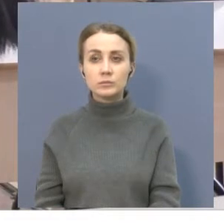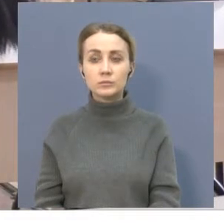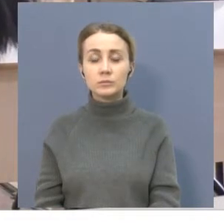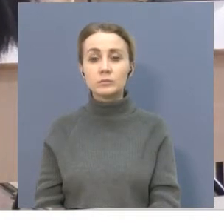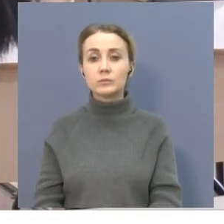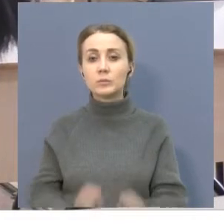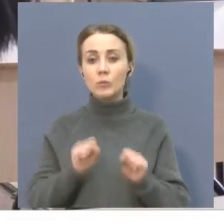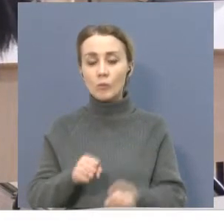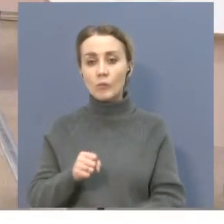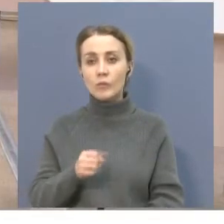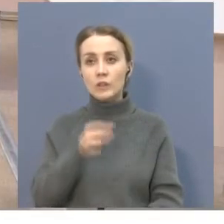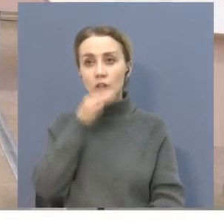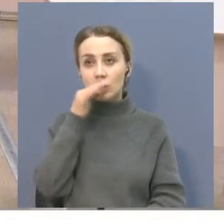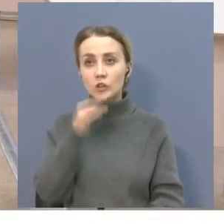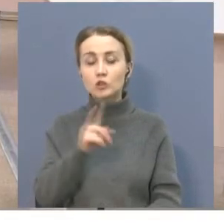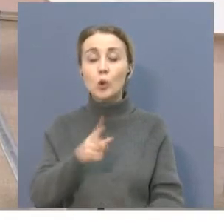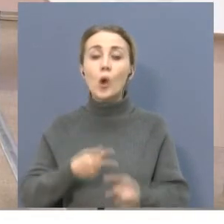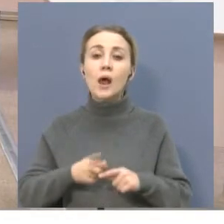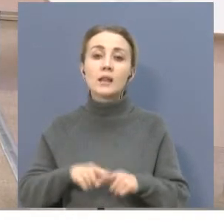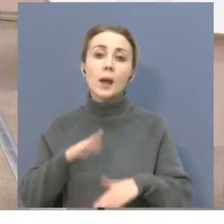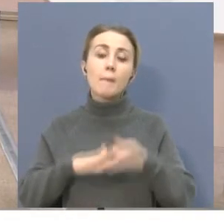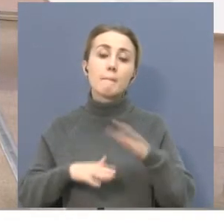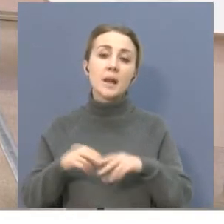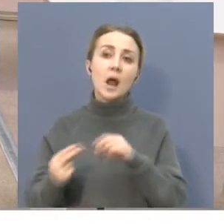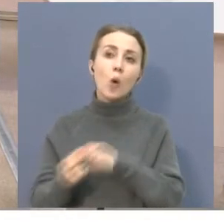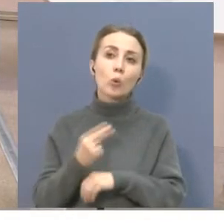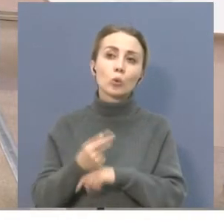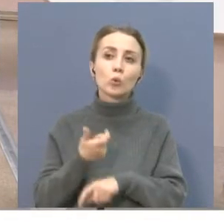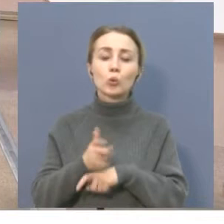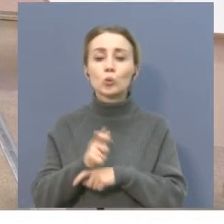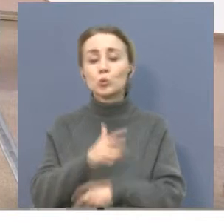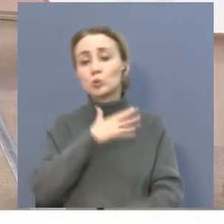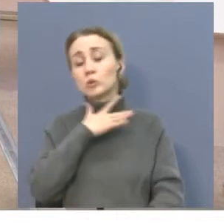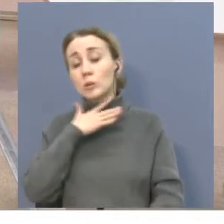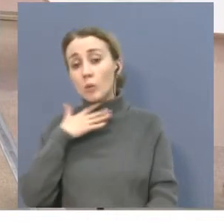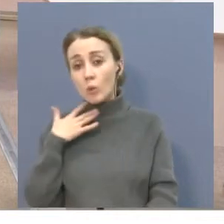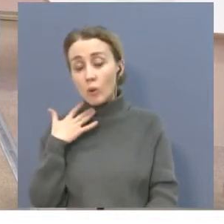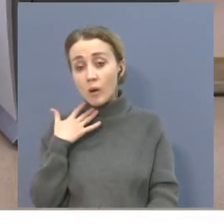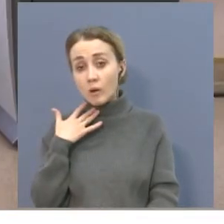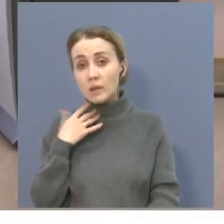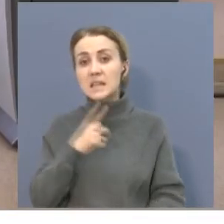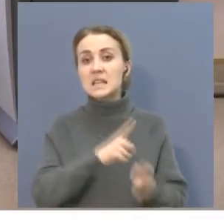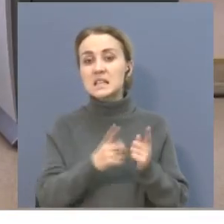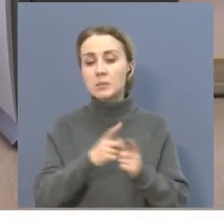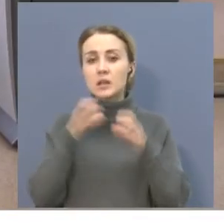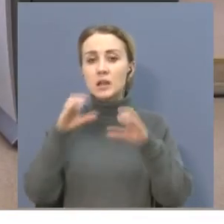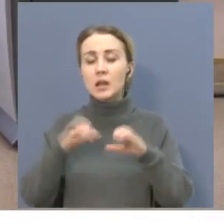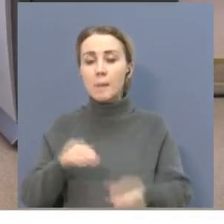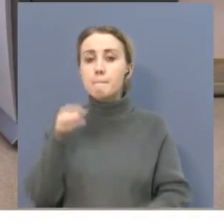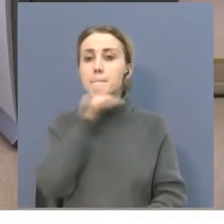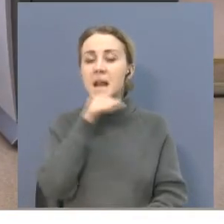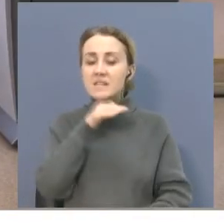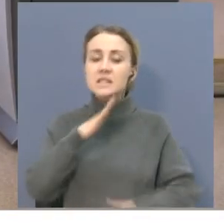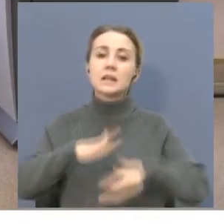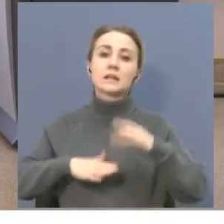Көкшетау жоғары қазақ педагогикалық колледжінің 3-ші курс студенті. Ол білім заңына енгізілген жаңа түзетулер аясындағы жағымды